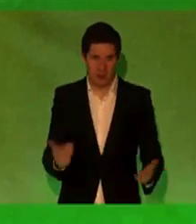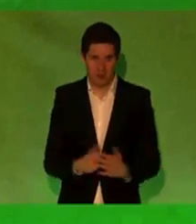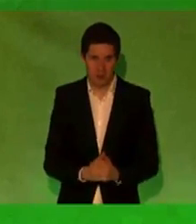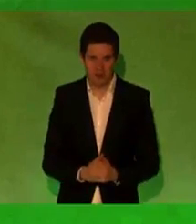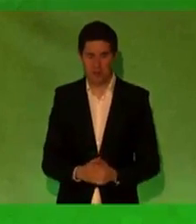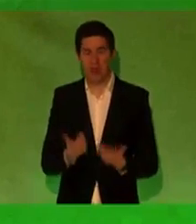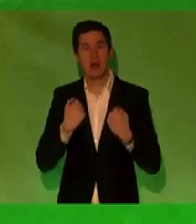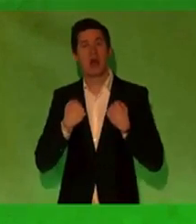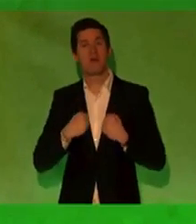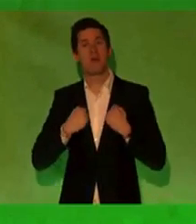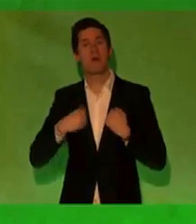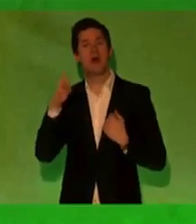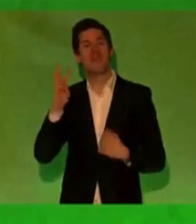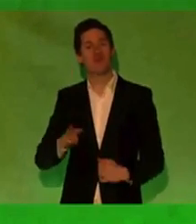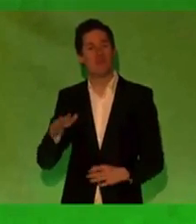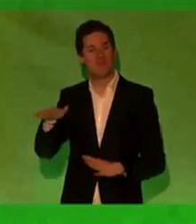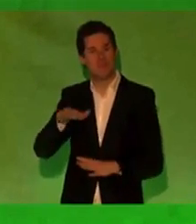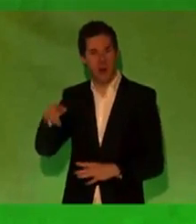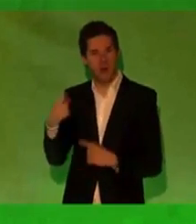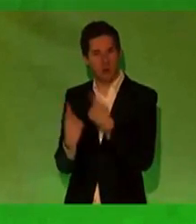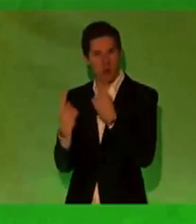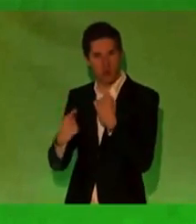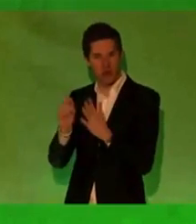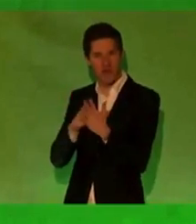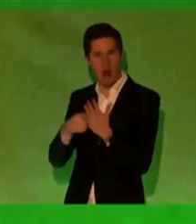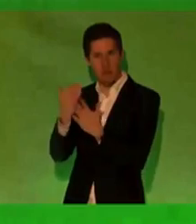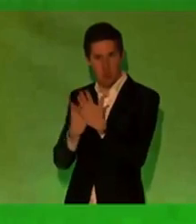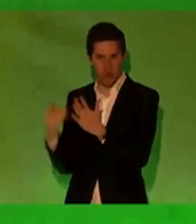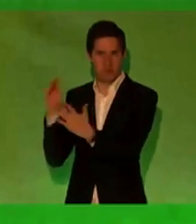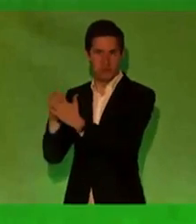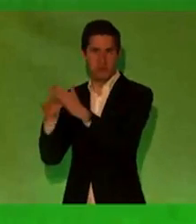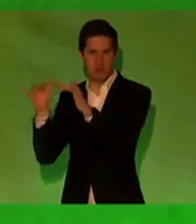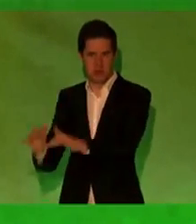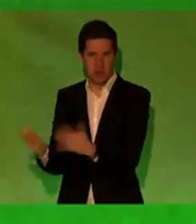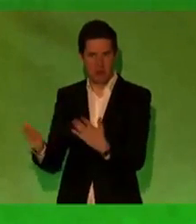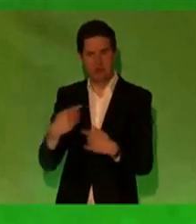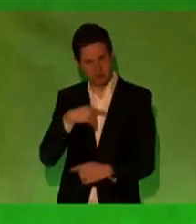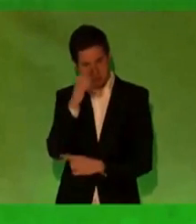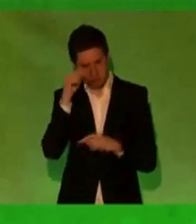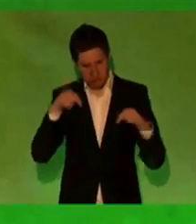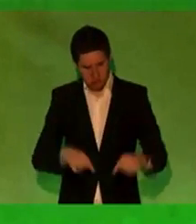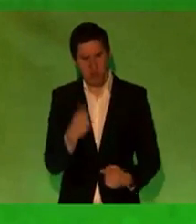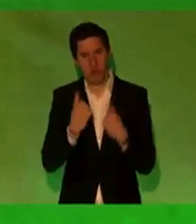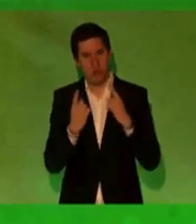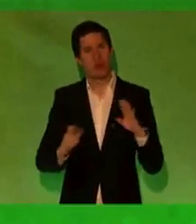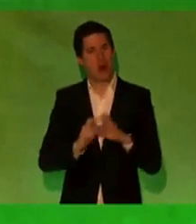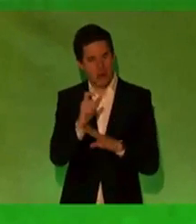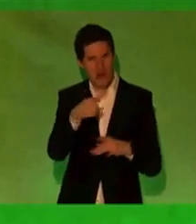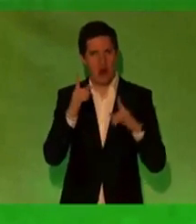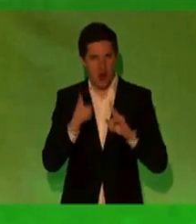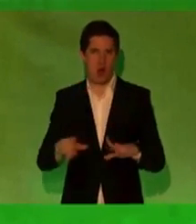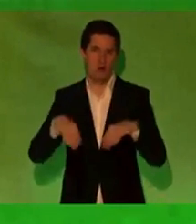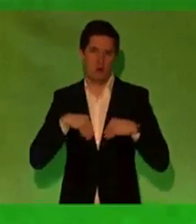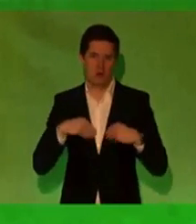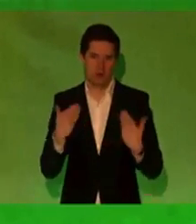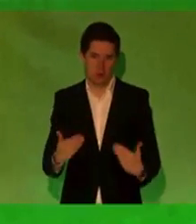Wahlprogramm von Baden-Württemberg sieht Entsprechendes vor. Wir Grüne NRW sollten dieses Ziel für NRW übernehmen.